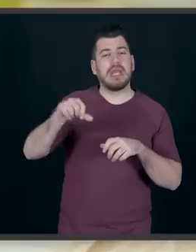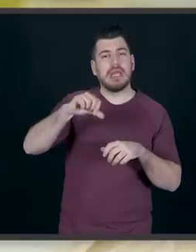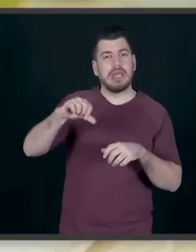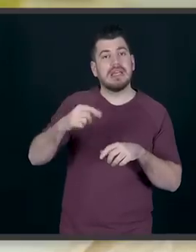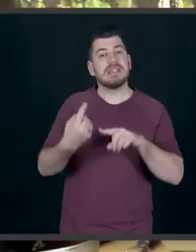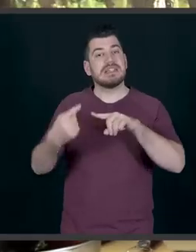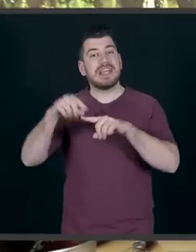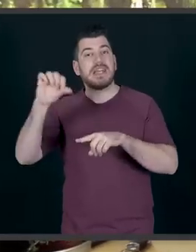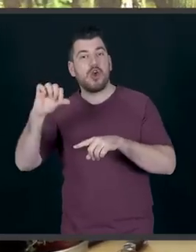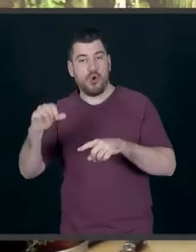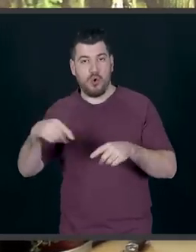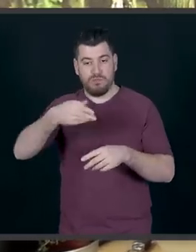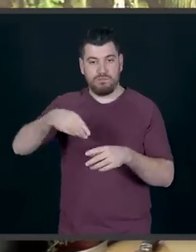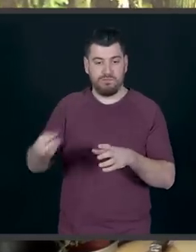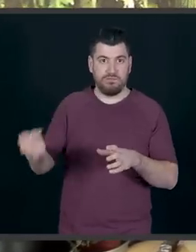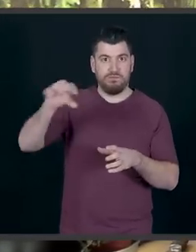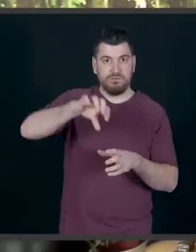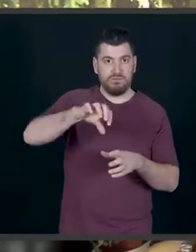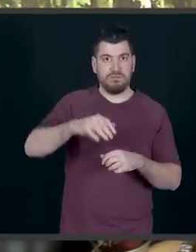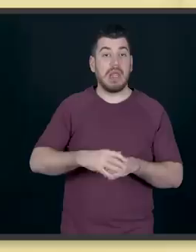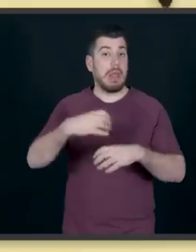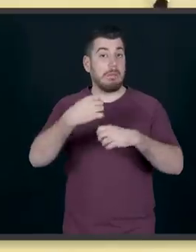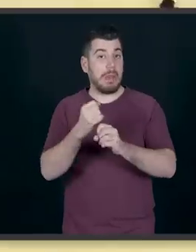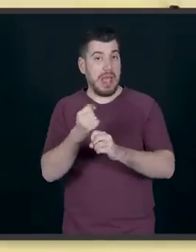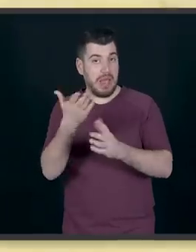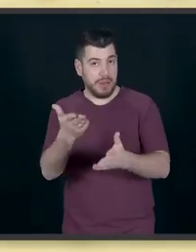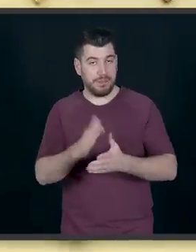νεράκι. Τέλειο. Λίγο πιπεράκι.